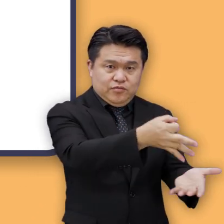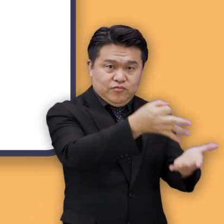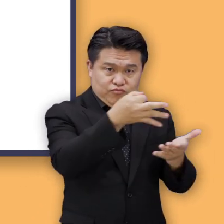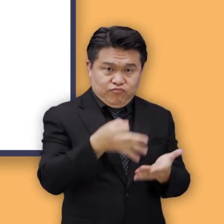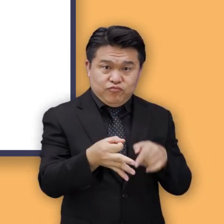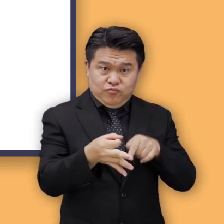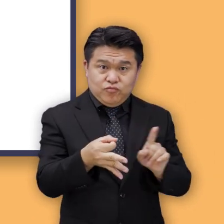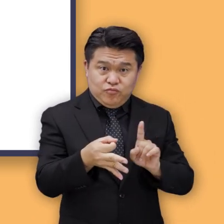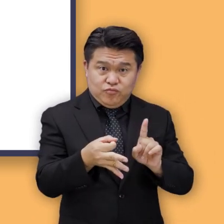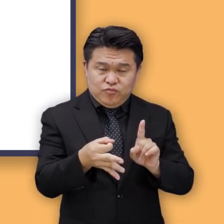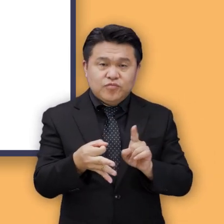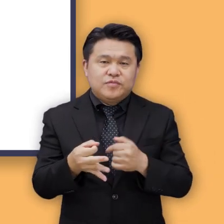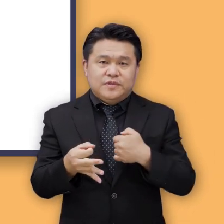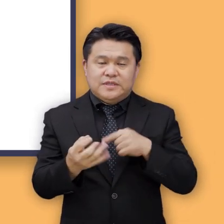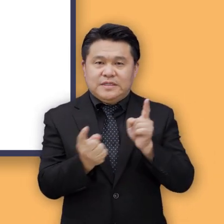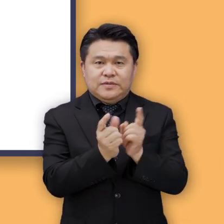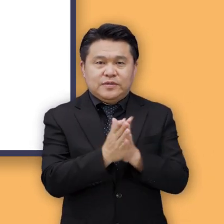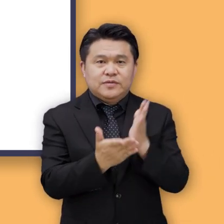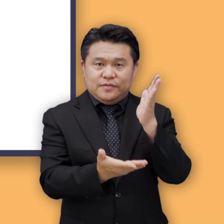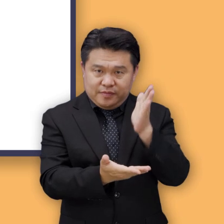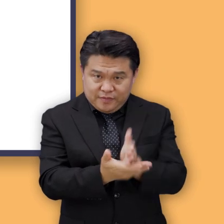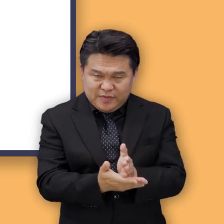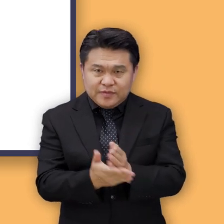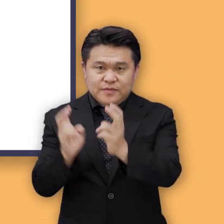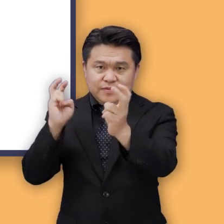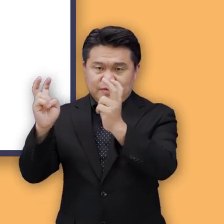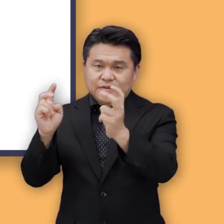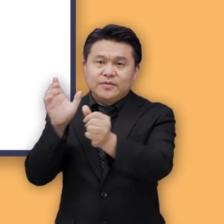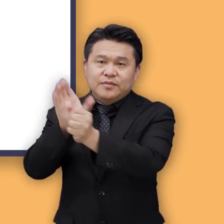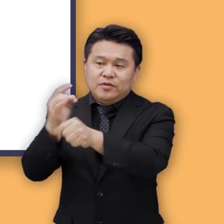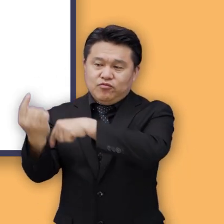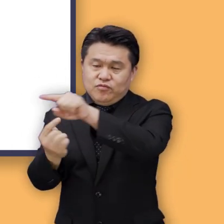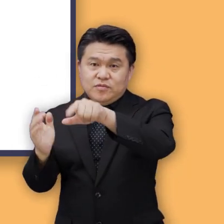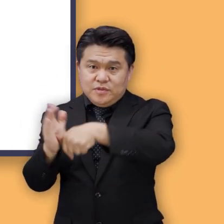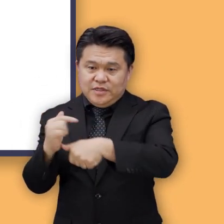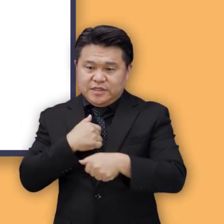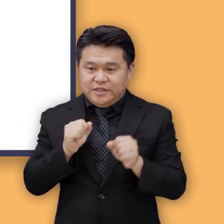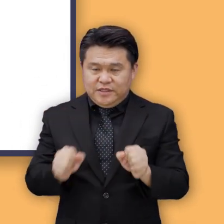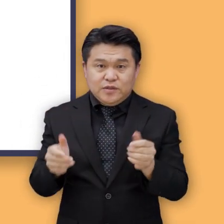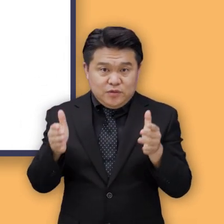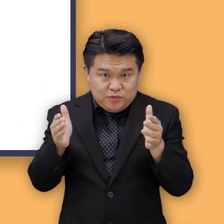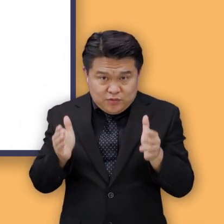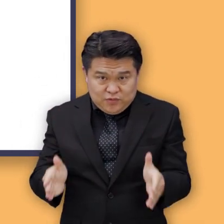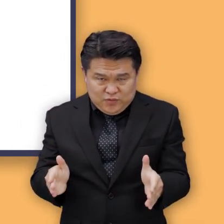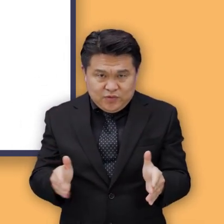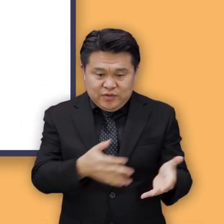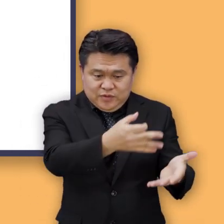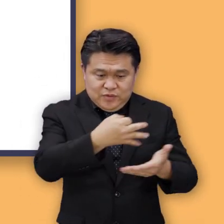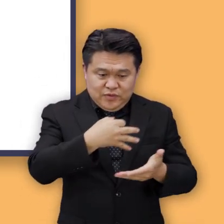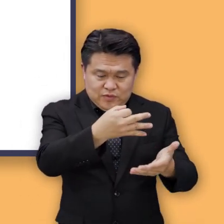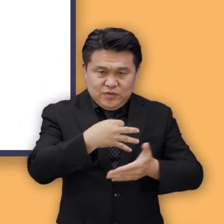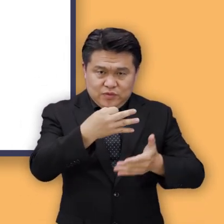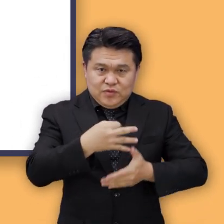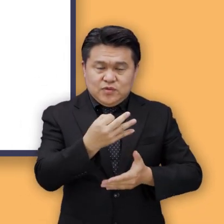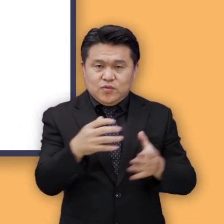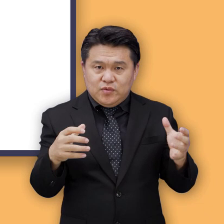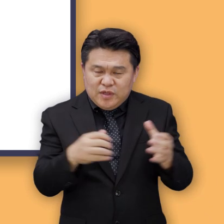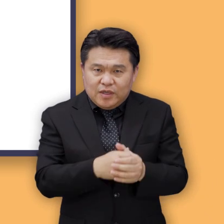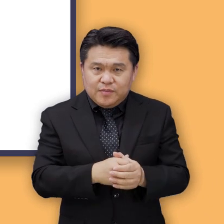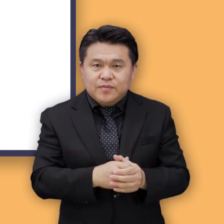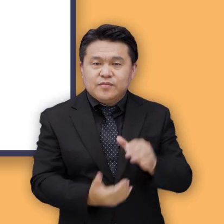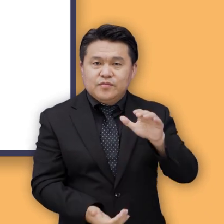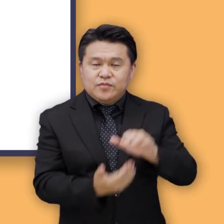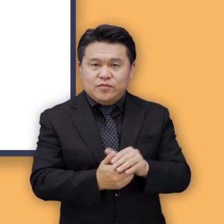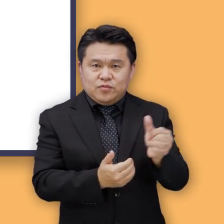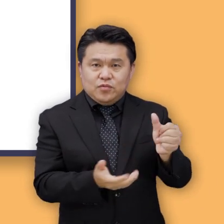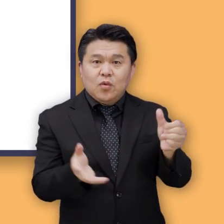증여받은 재산을 신탁업자에게 신탁할 경우 장애인이 생존기간 동안 증여받은 재산가액의 합계액에 대하여 최고 5억